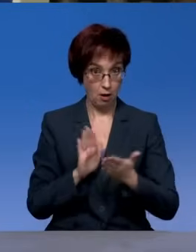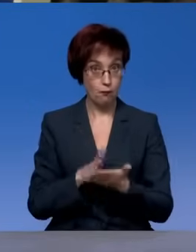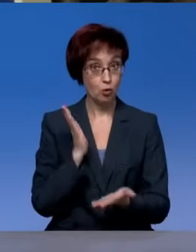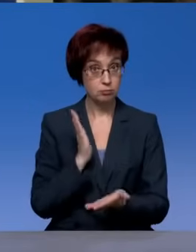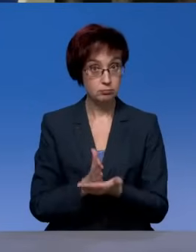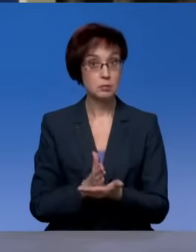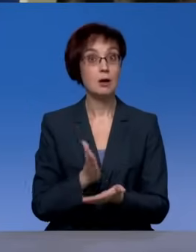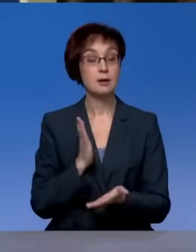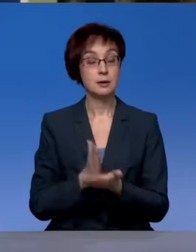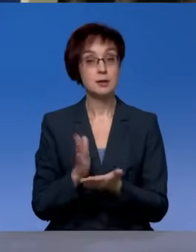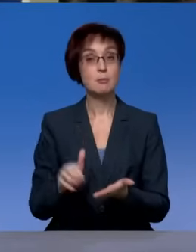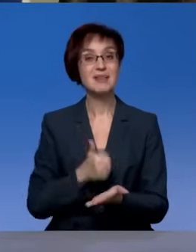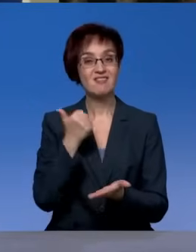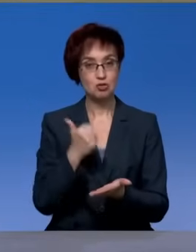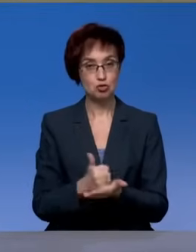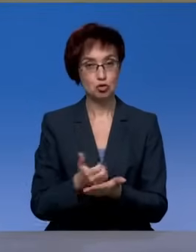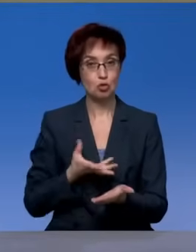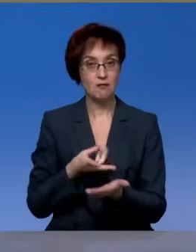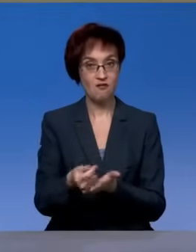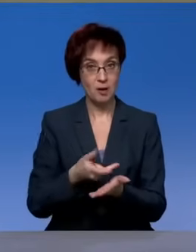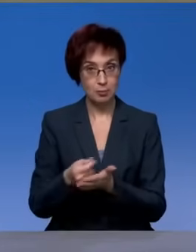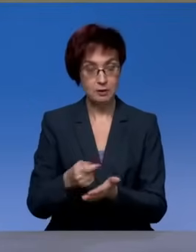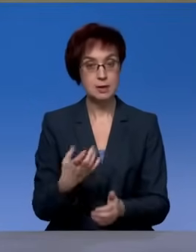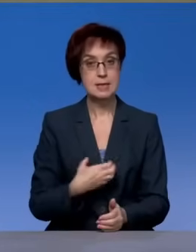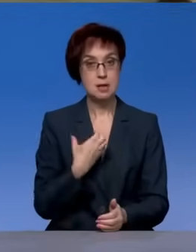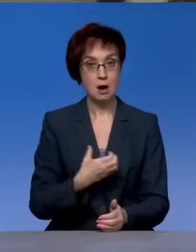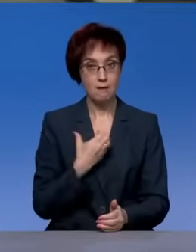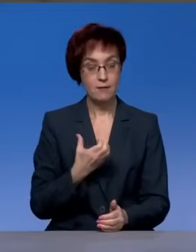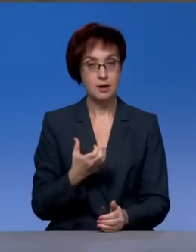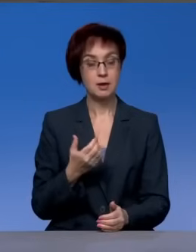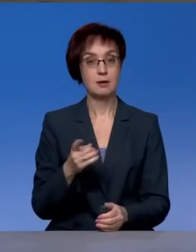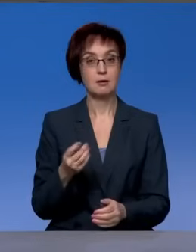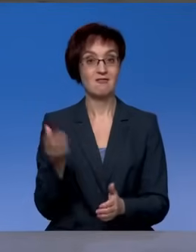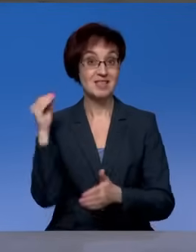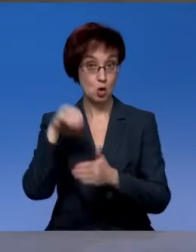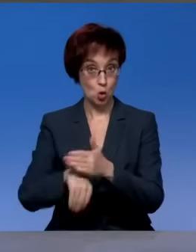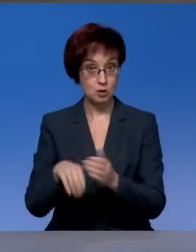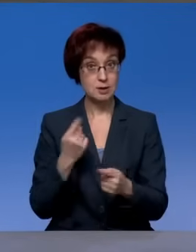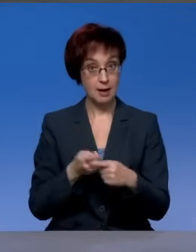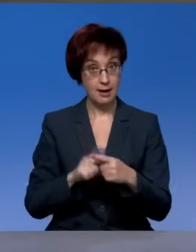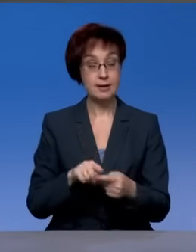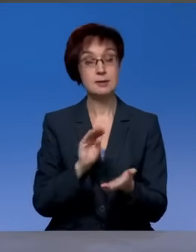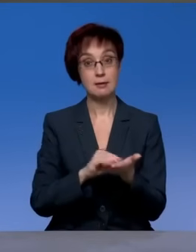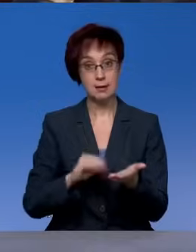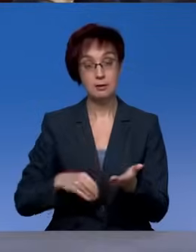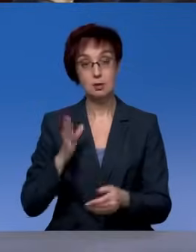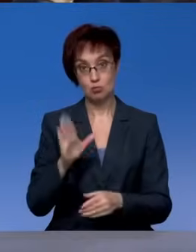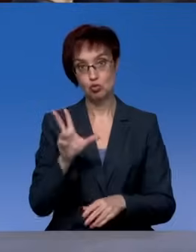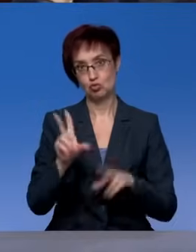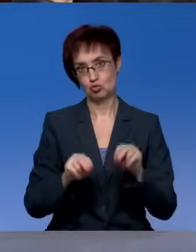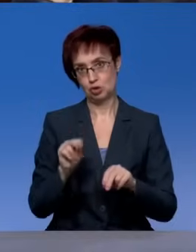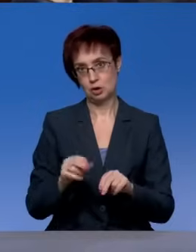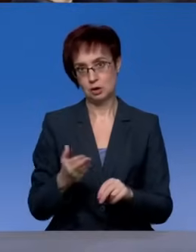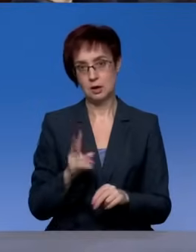выплата, имеются подтвержденные хоть какие-то страховые взносы, то эти данные будут учтены хотя бы как в виде стажа и хотя бы как